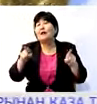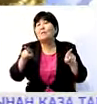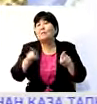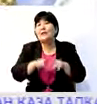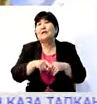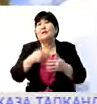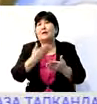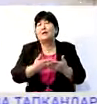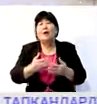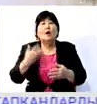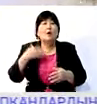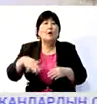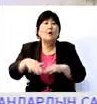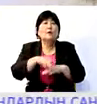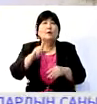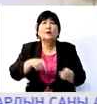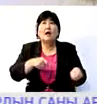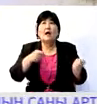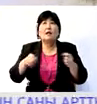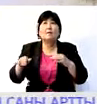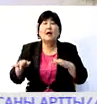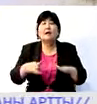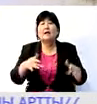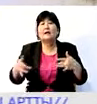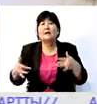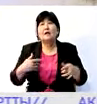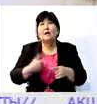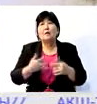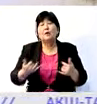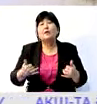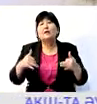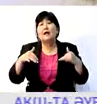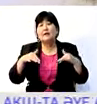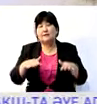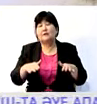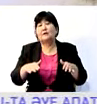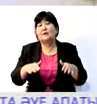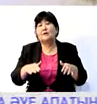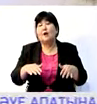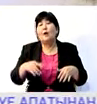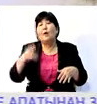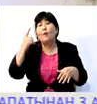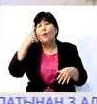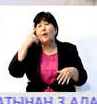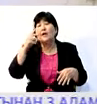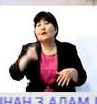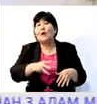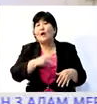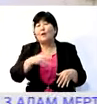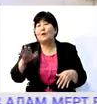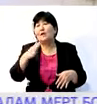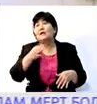отырды. Қызылорда тұрғындарына алып келген шығармаларымыз, әндеріміз, бүгінгі концертіміз ойларынан, көңілдерінен шықты